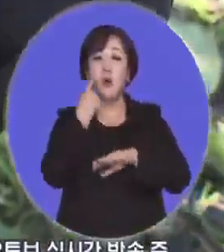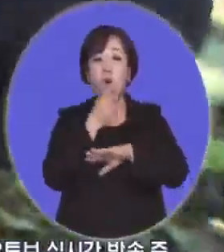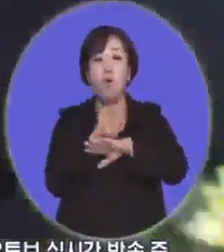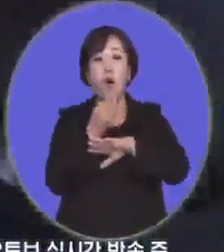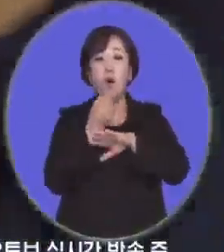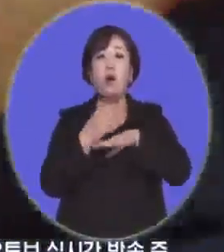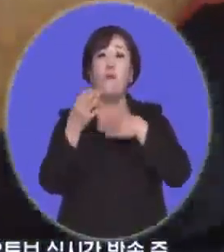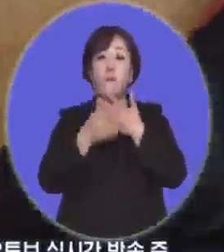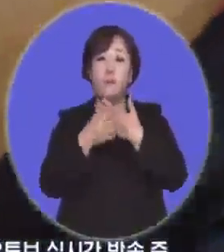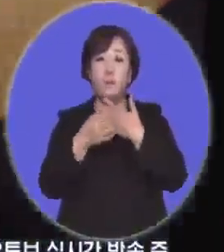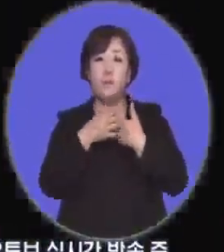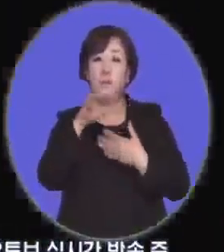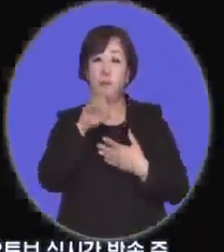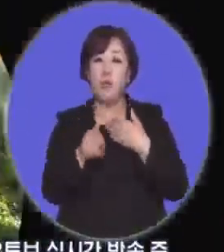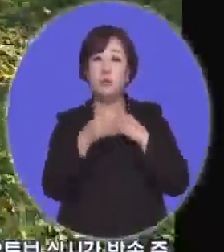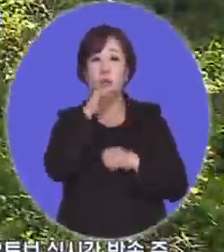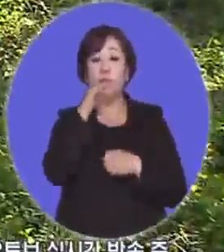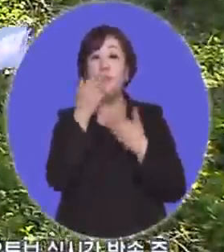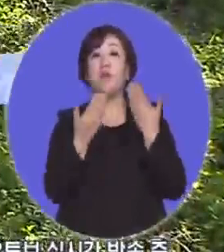피해도 입지 않았습니다.